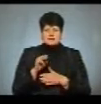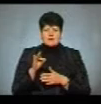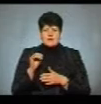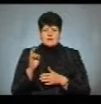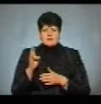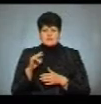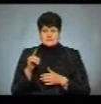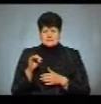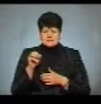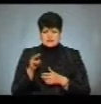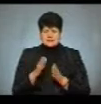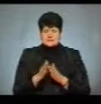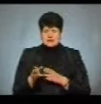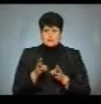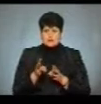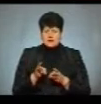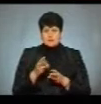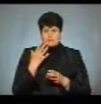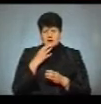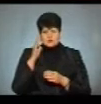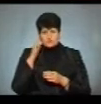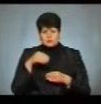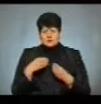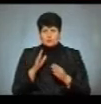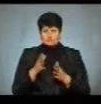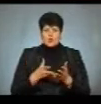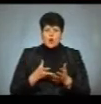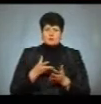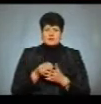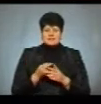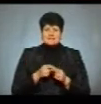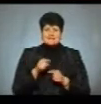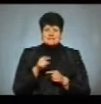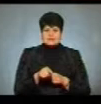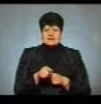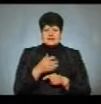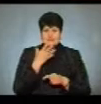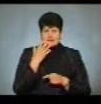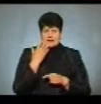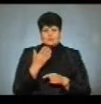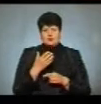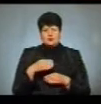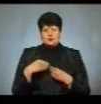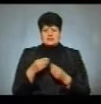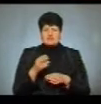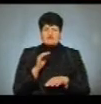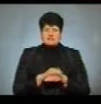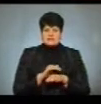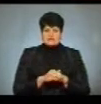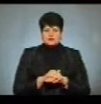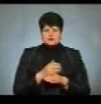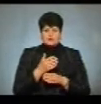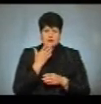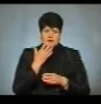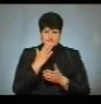стояки системи опалення чи гаряче водопостачання, буде оплачувати за той теплоносій, яким він фактично гріється.